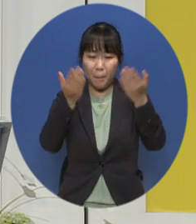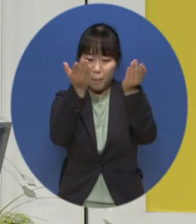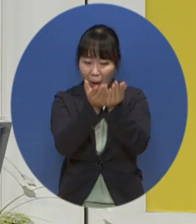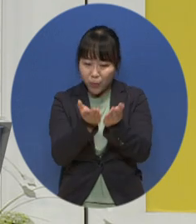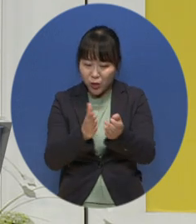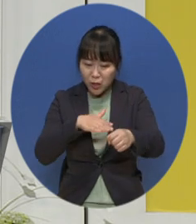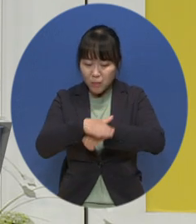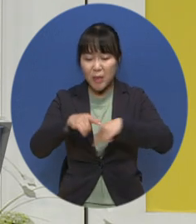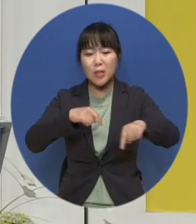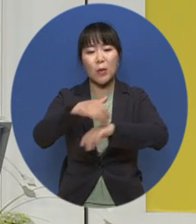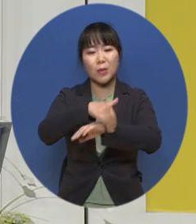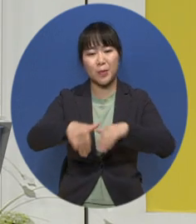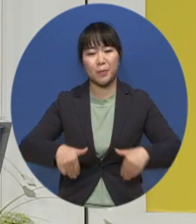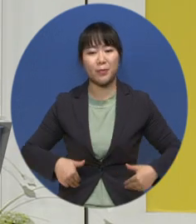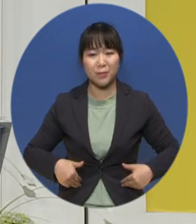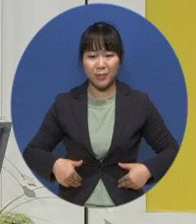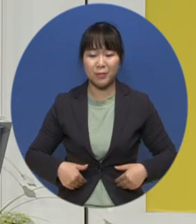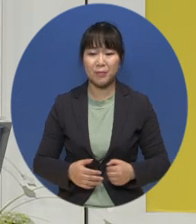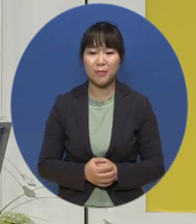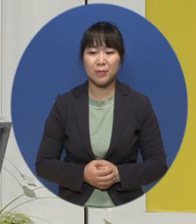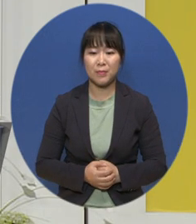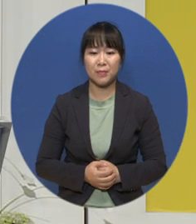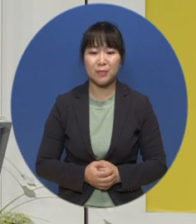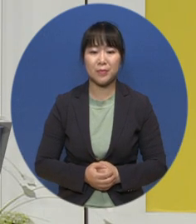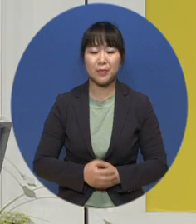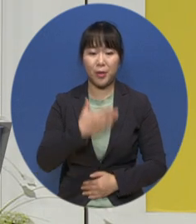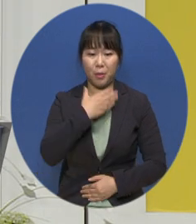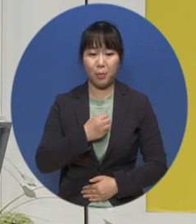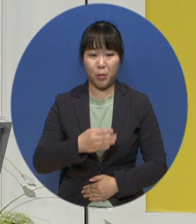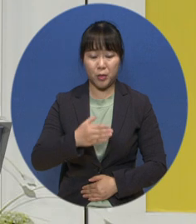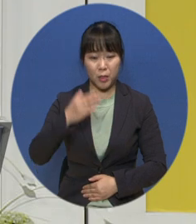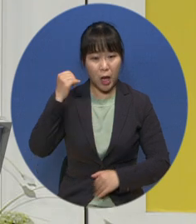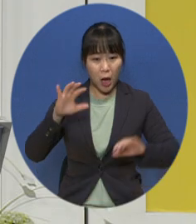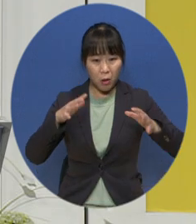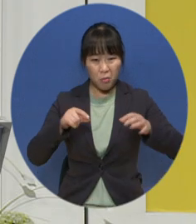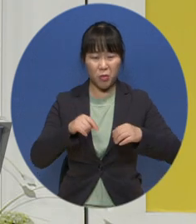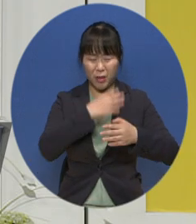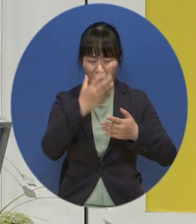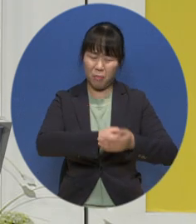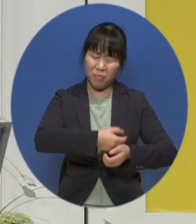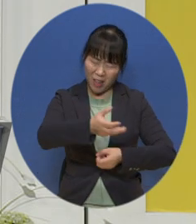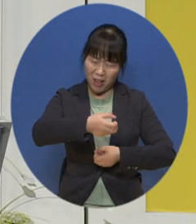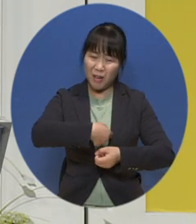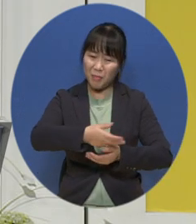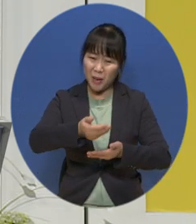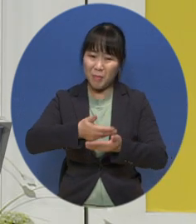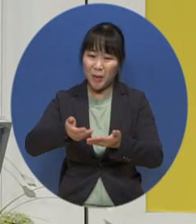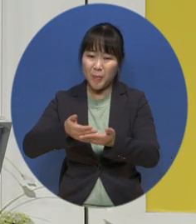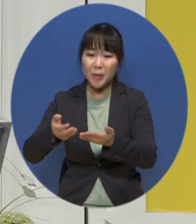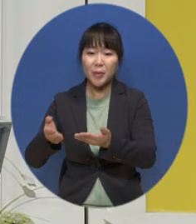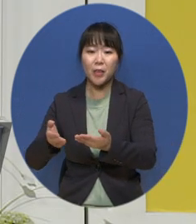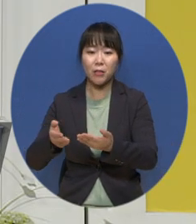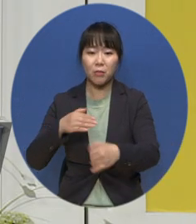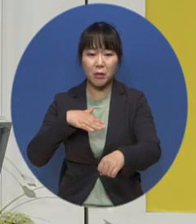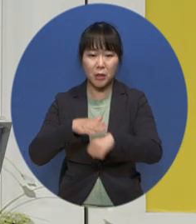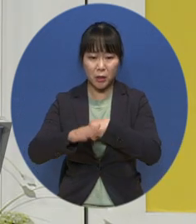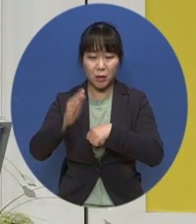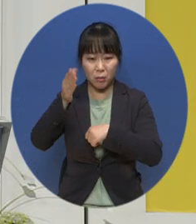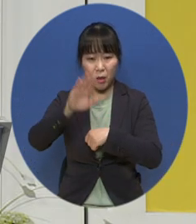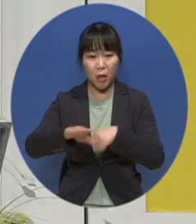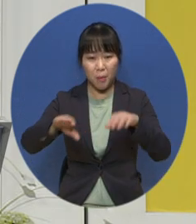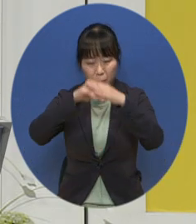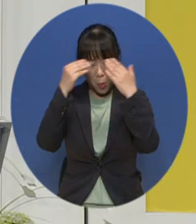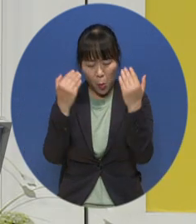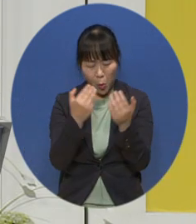된다고 생각합니다 운하의 복지에 대해서 부족 20 복지가 지금 되고 했는데 다